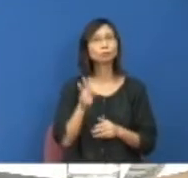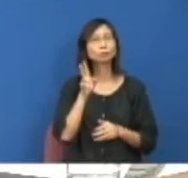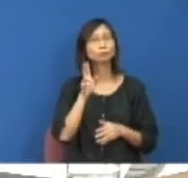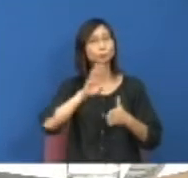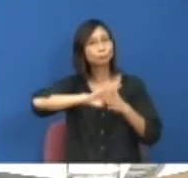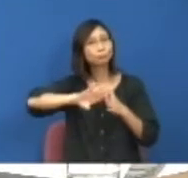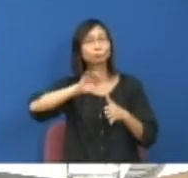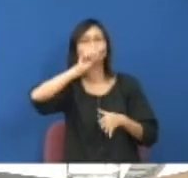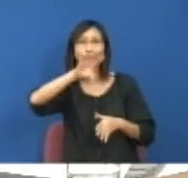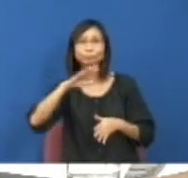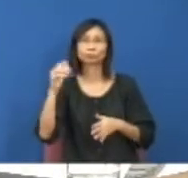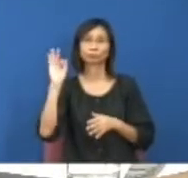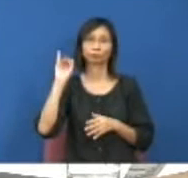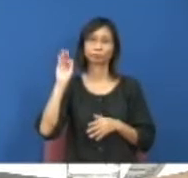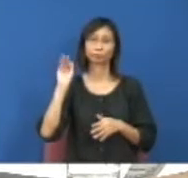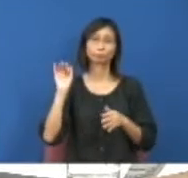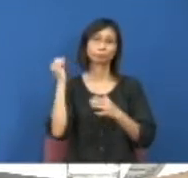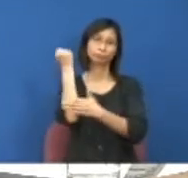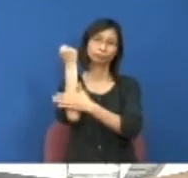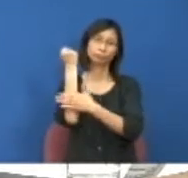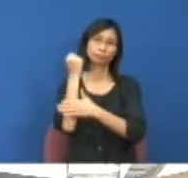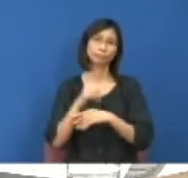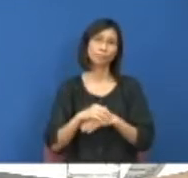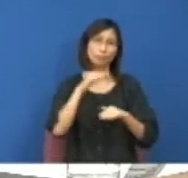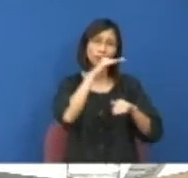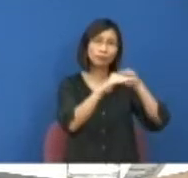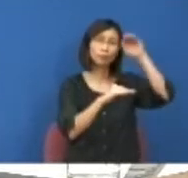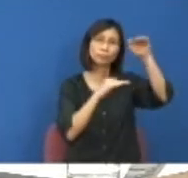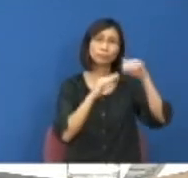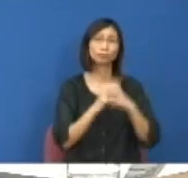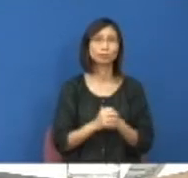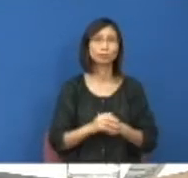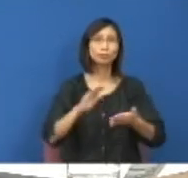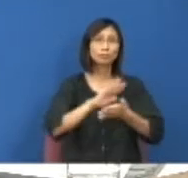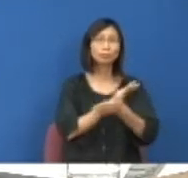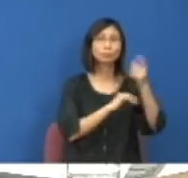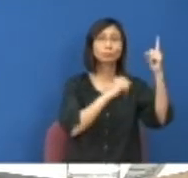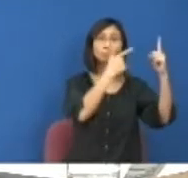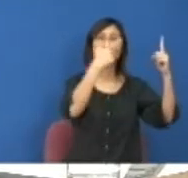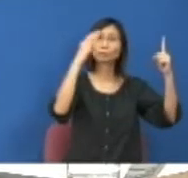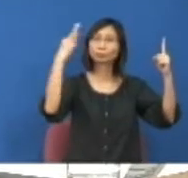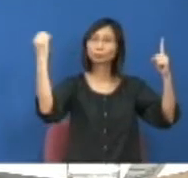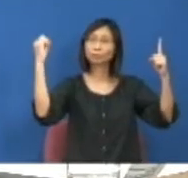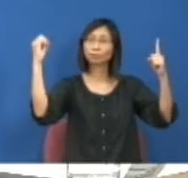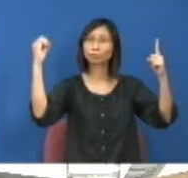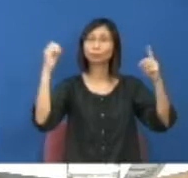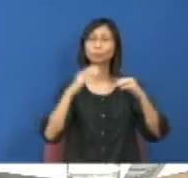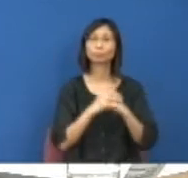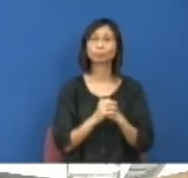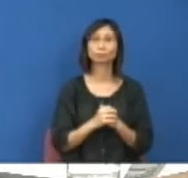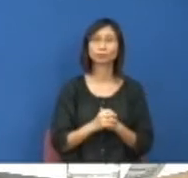鬥爭嘅典範，或者一個階級戰爭嘅典範咧，咁你講到1830年，當然國未講完，因為1830年呢、